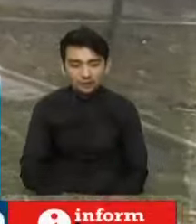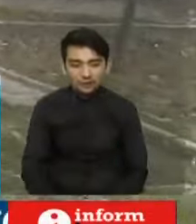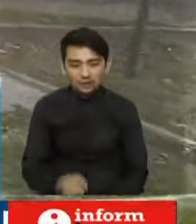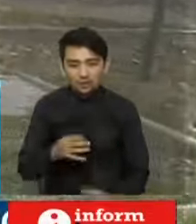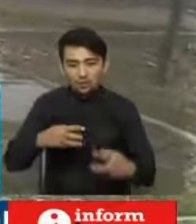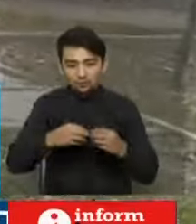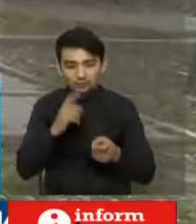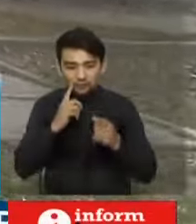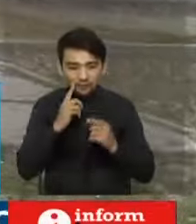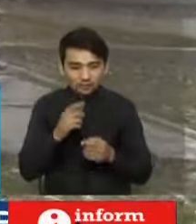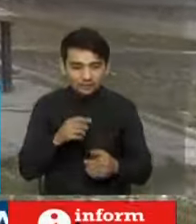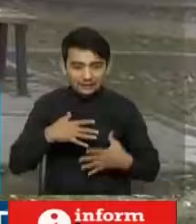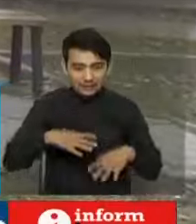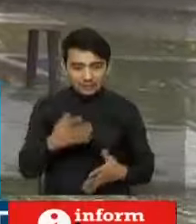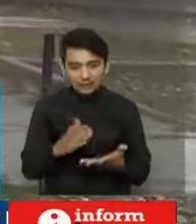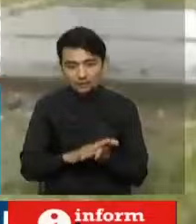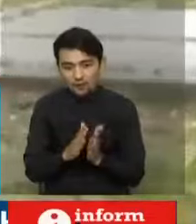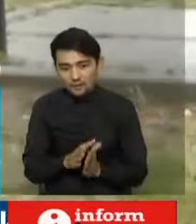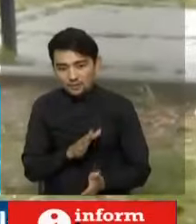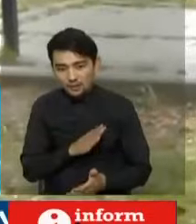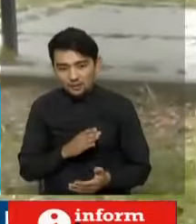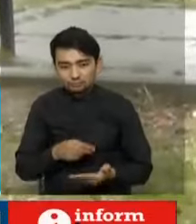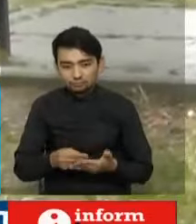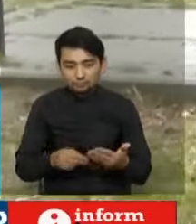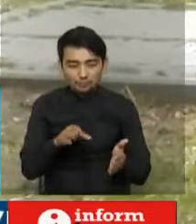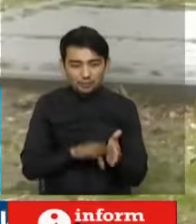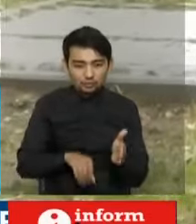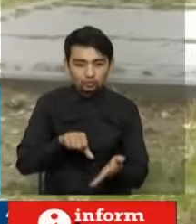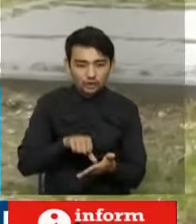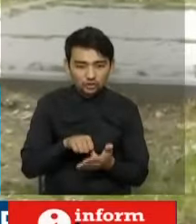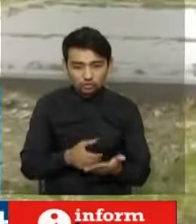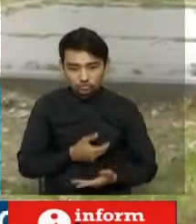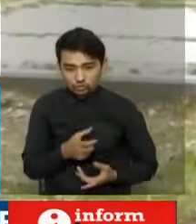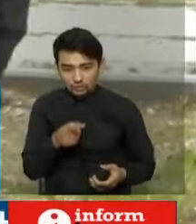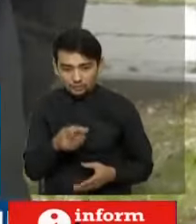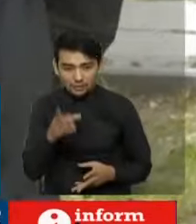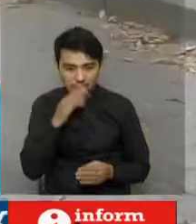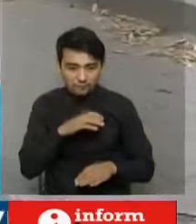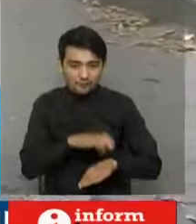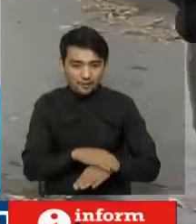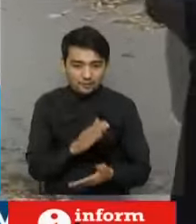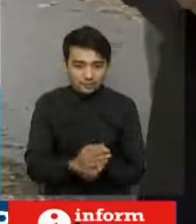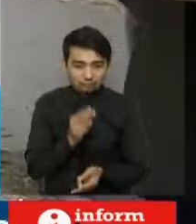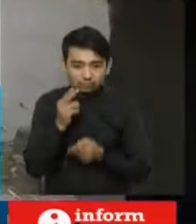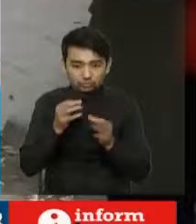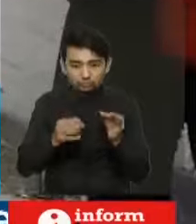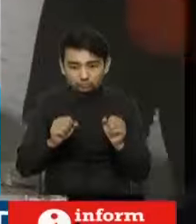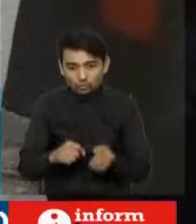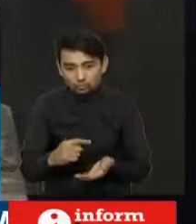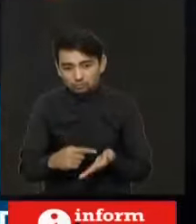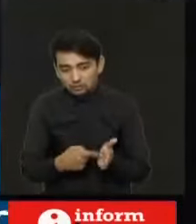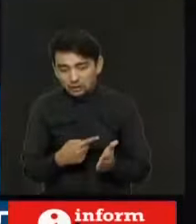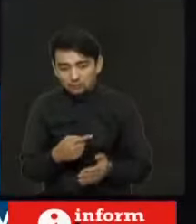общее собрание не проводилось или договор был заключен без участия жильцов, это может стать основанием для обращения в суд с